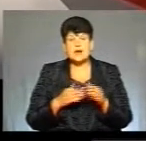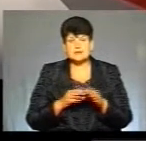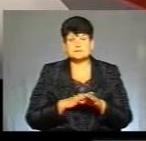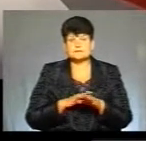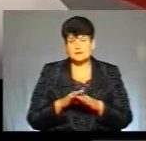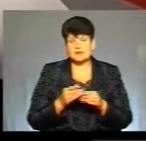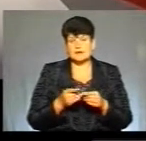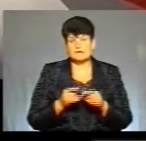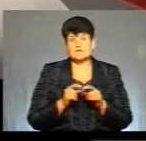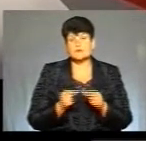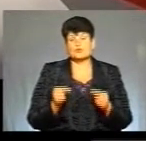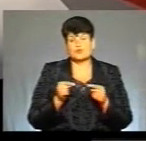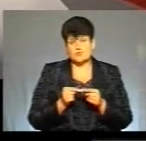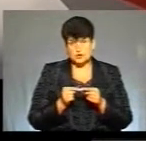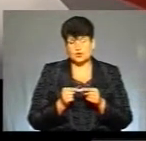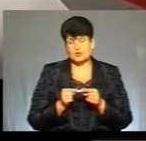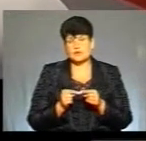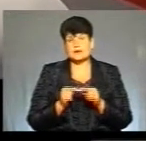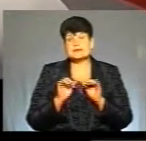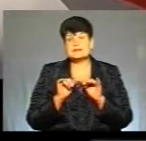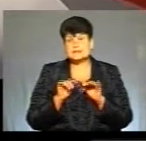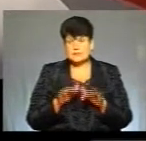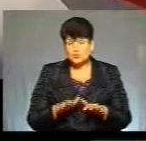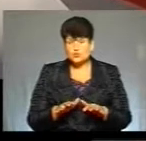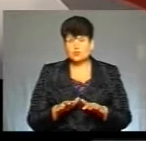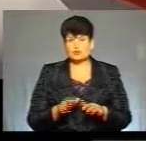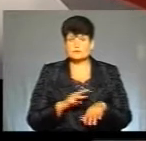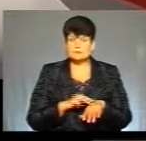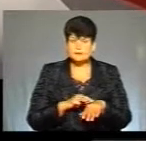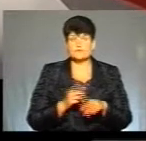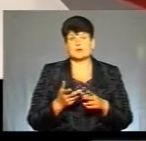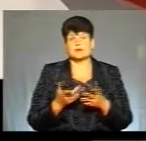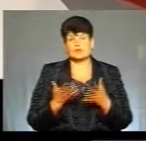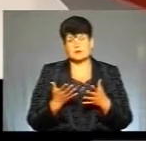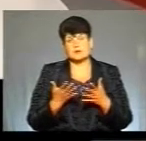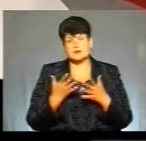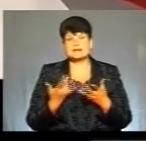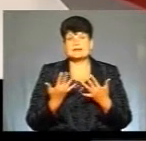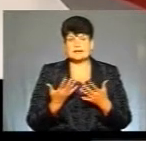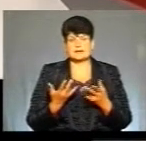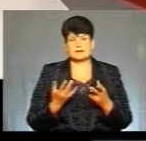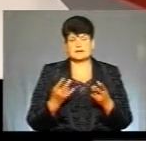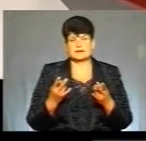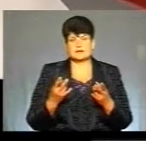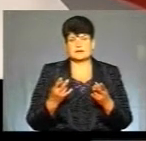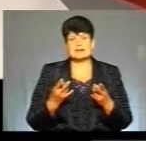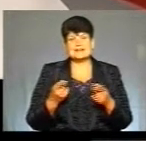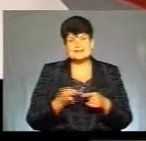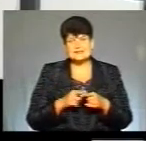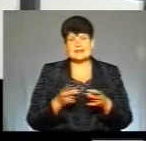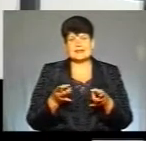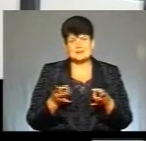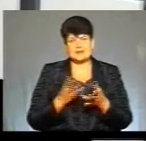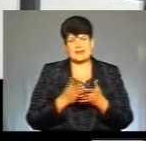відповідного інституту, в тому числі в діяльності правоохоронних органів, стане зрозуміло, наскільки ці небезпеки, вони дійсно реальні. Ну,